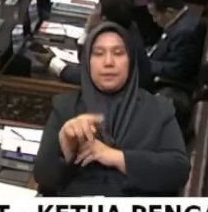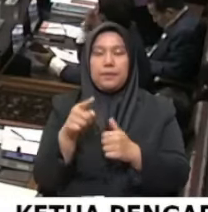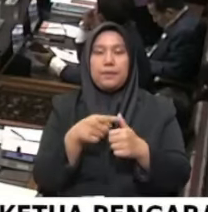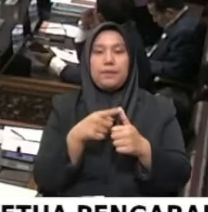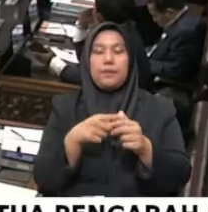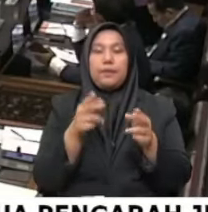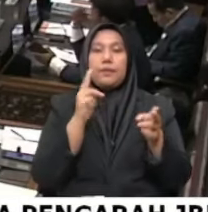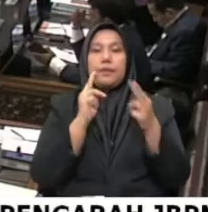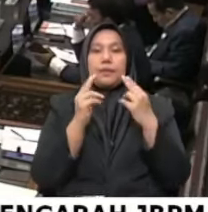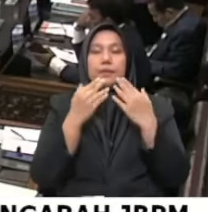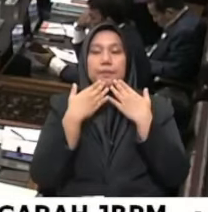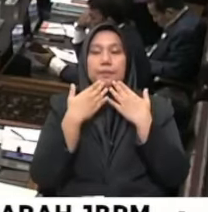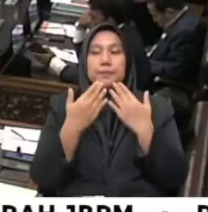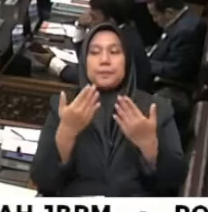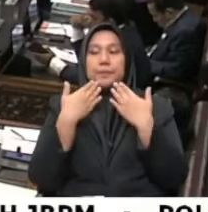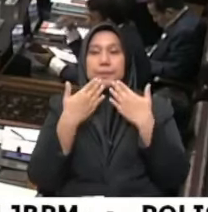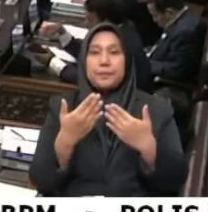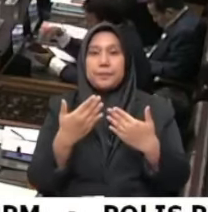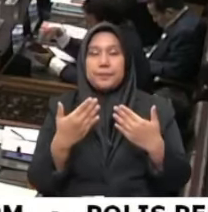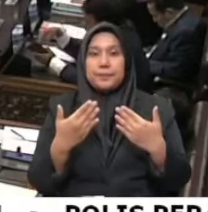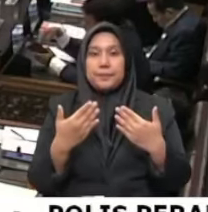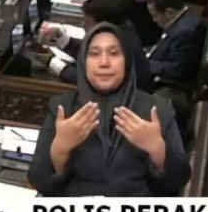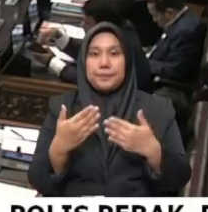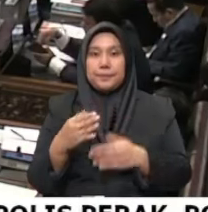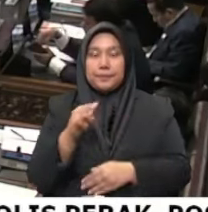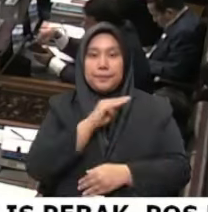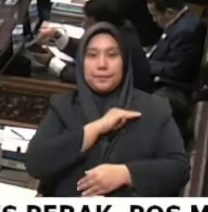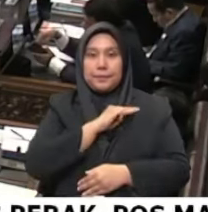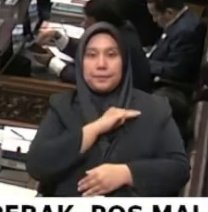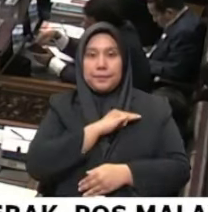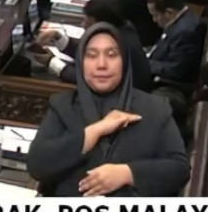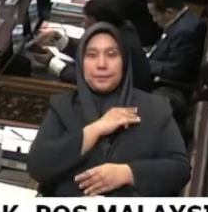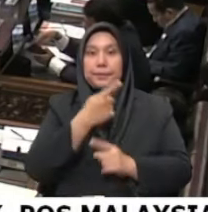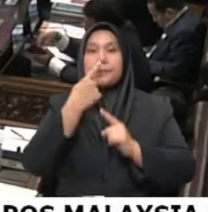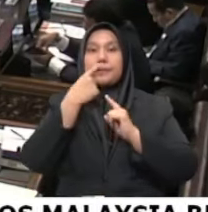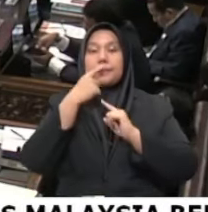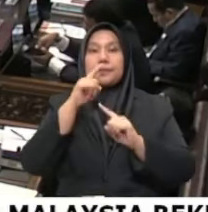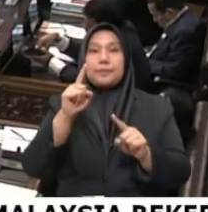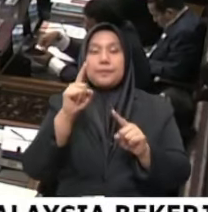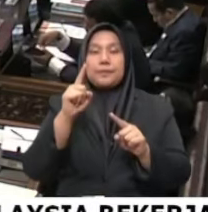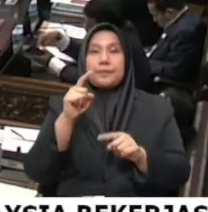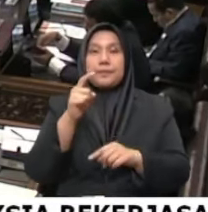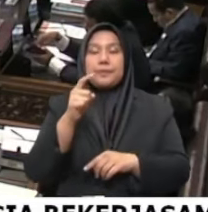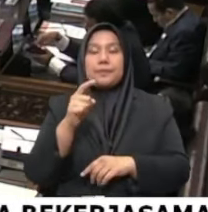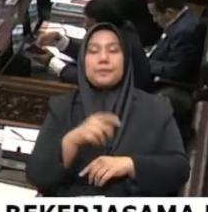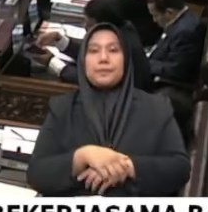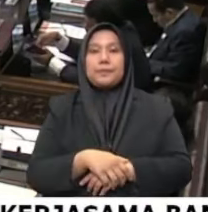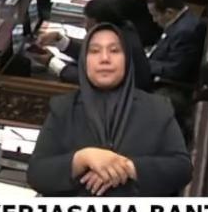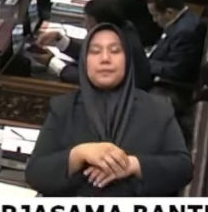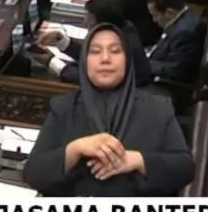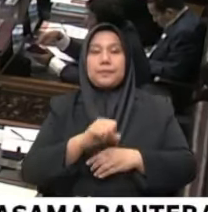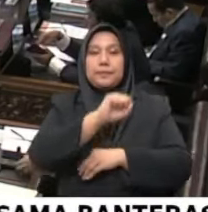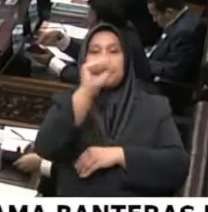saya ucap terima kasih kepada YB Menteri yang datang untuk jawab sendiri soalan saya nombor 9. Soalan ini